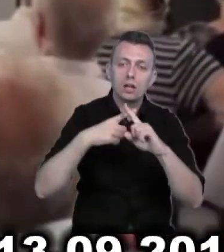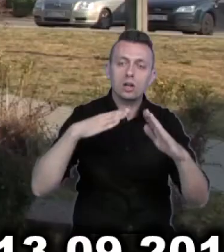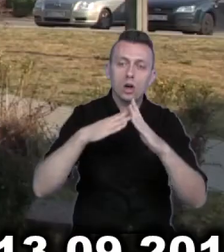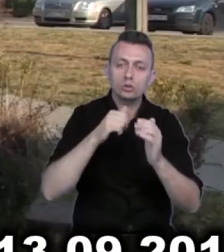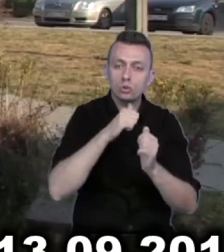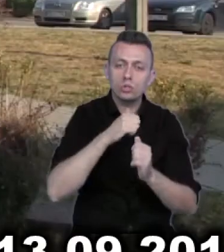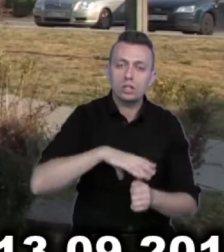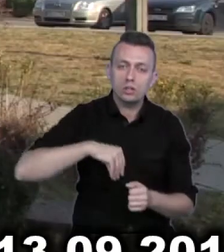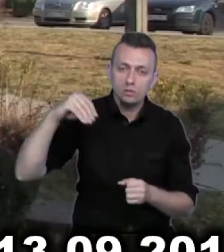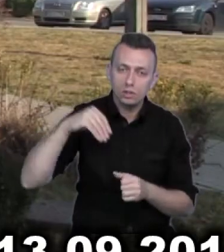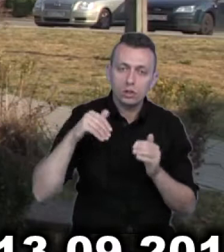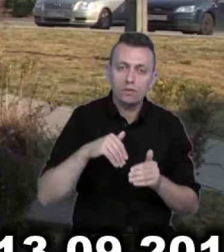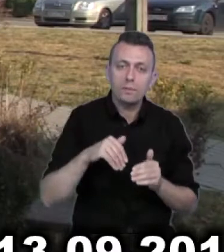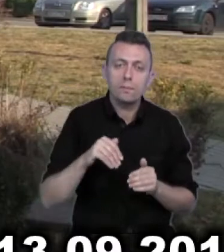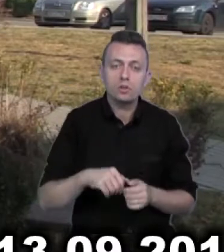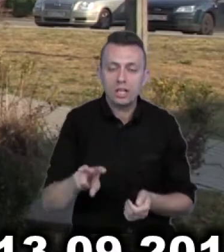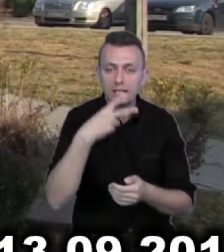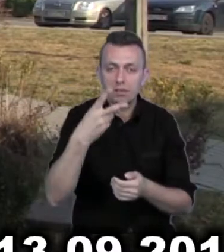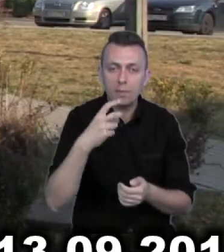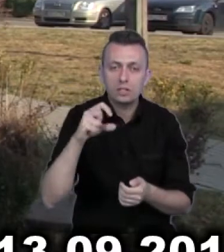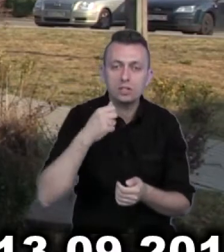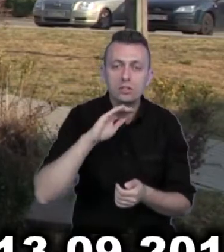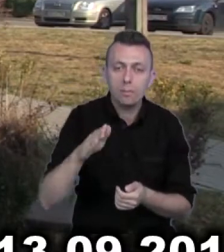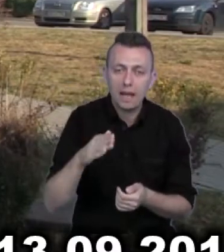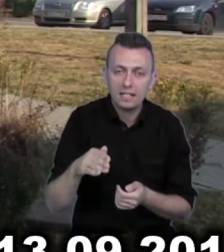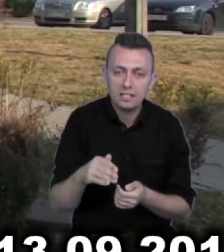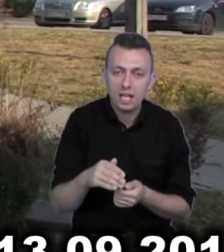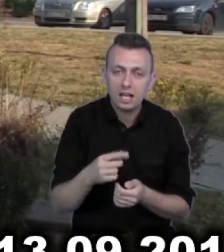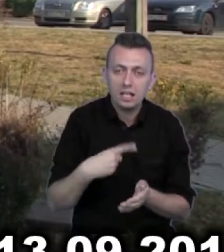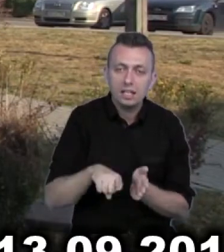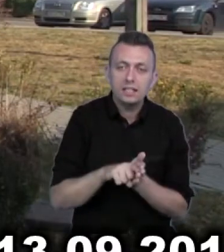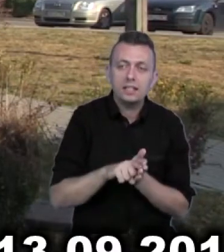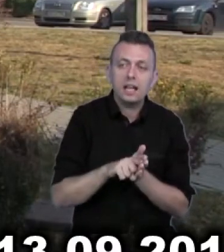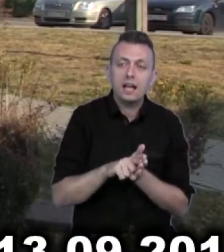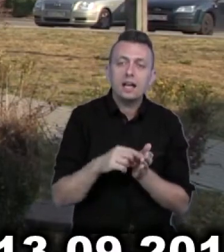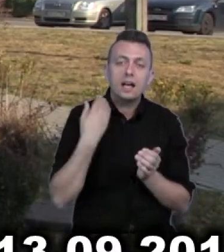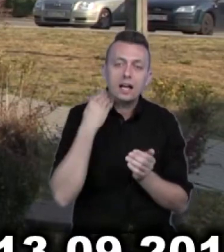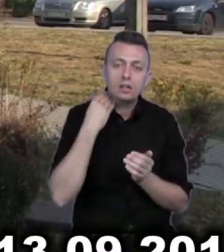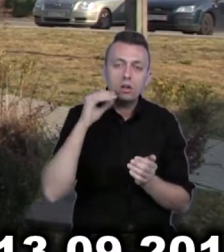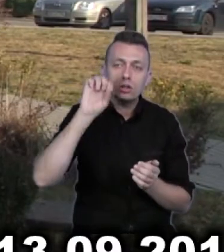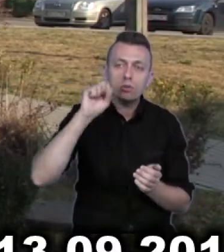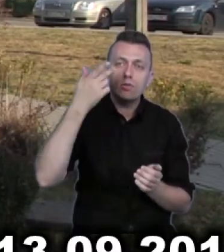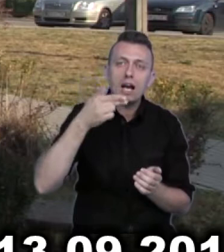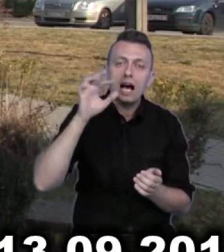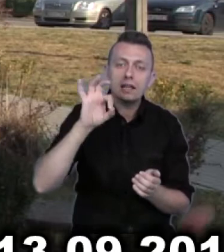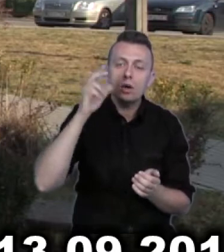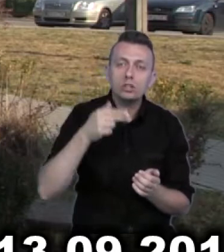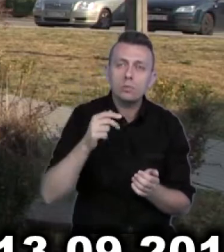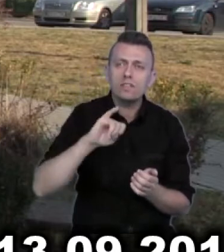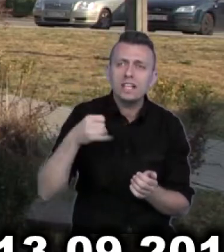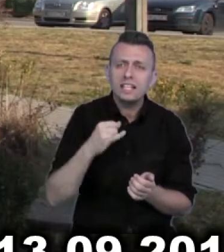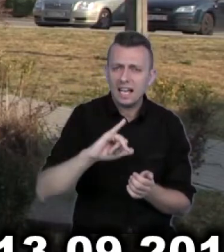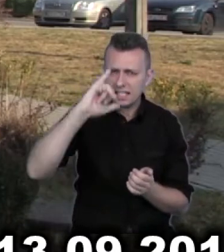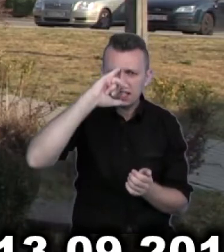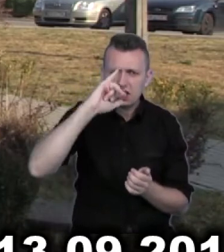trzeźwości. Te dni właśnie będziemy chcieli poruszyć tematy, jak żyć w trzeźwości, jak wyznaczać